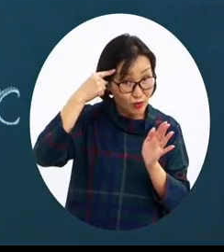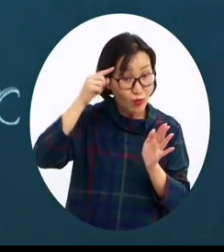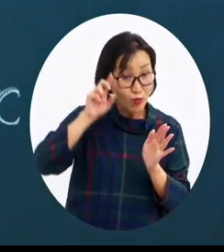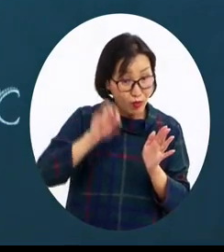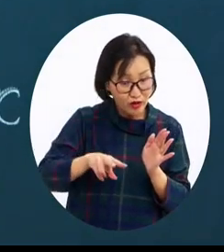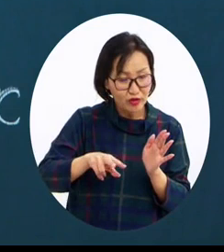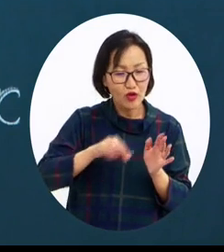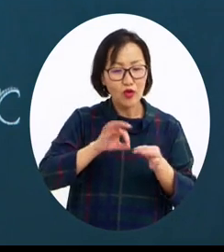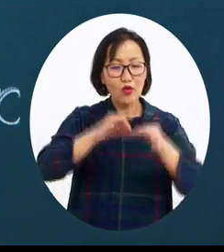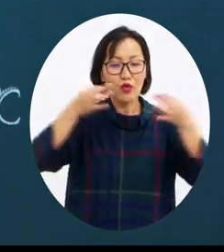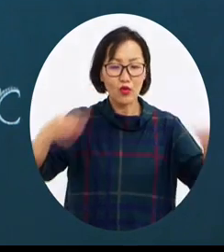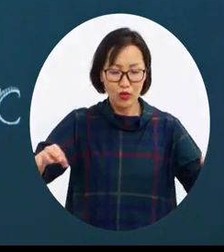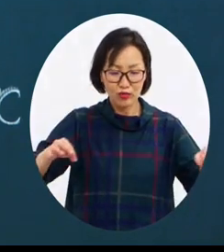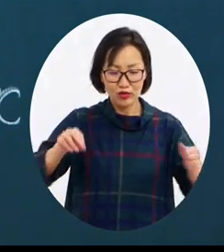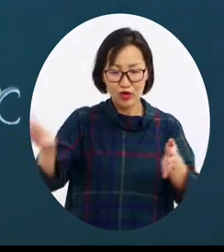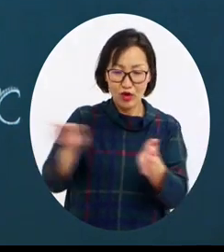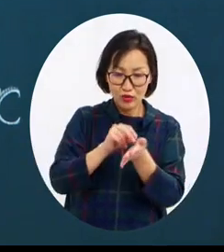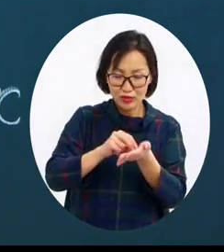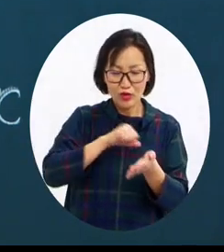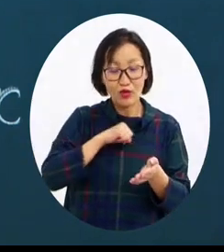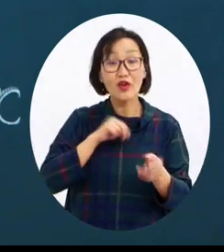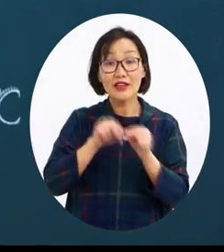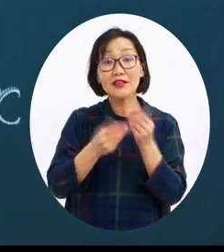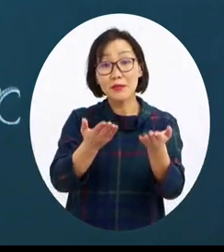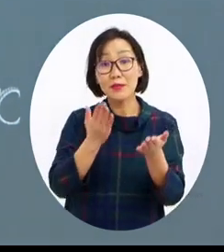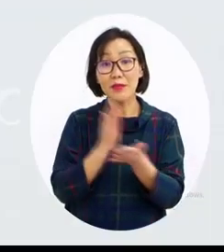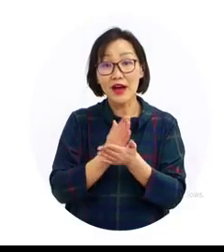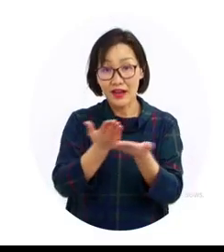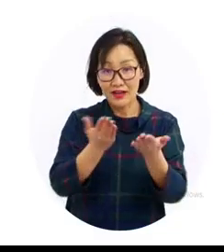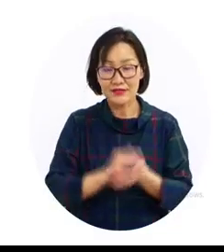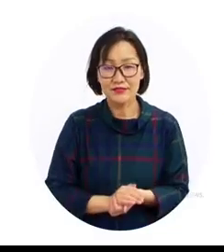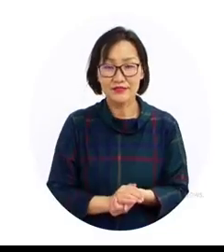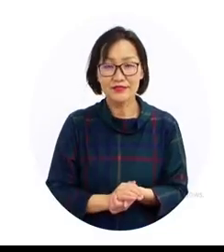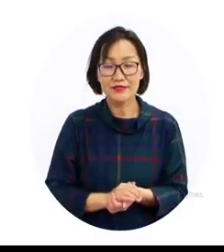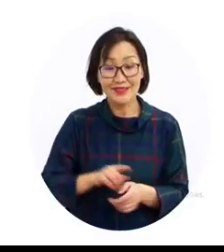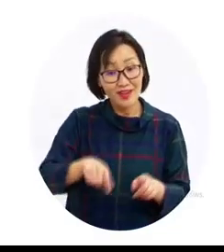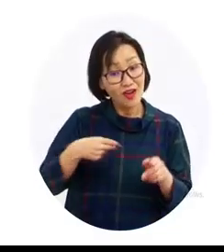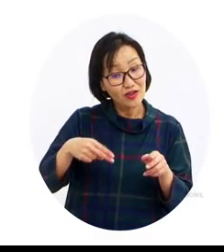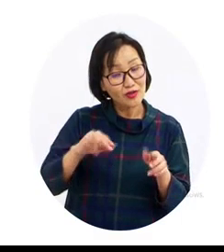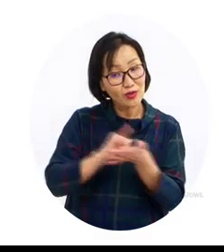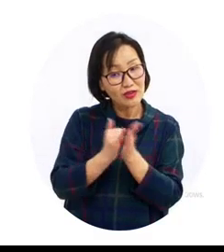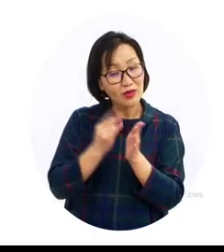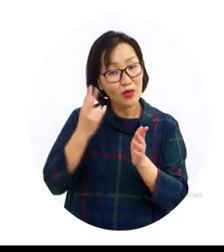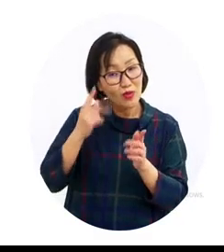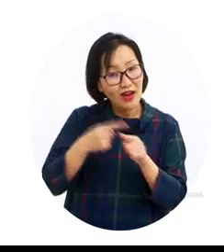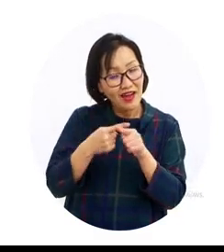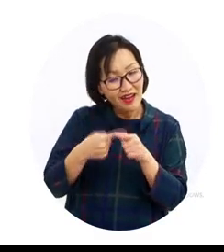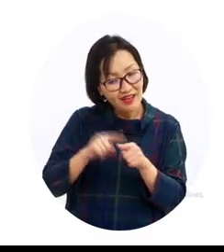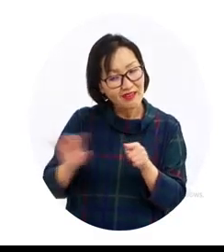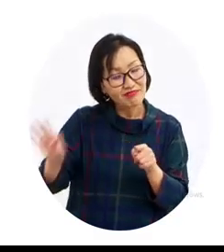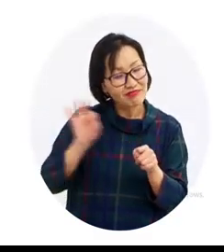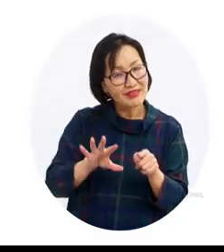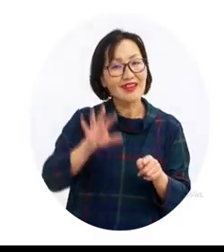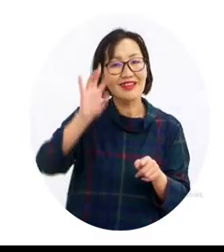бас өөрсдөө шалгаж байгаарай тийм ээ. За үүнтэй ойролцоо утгатай үг нь юу гэж болох вэ? Оо нар гарах. За нар